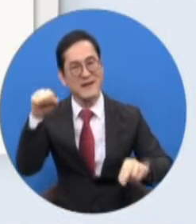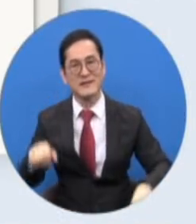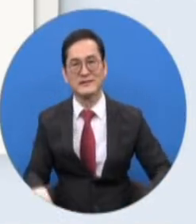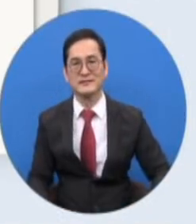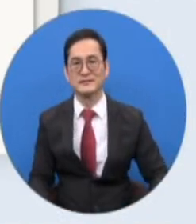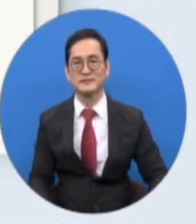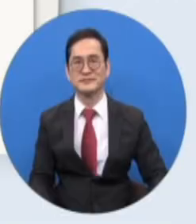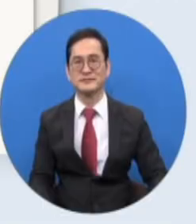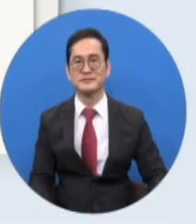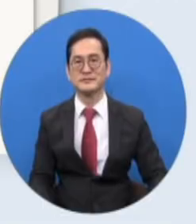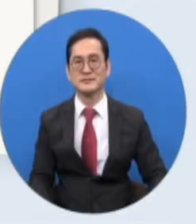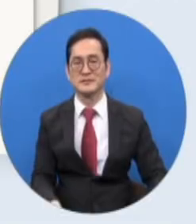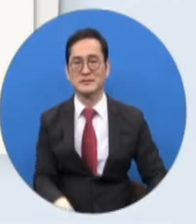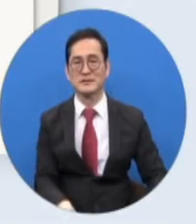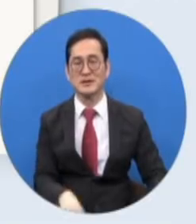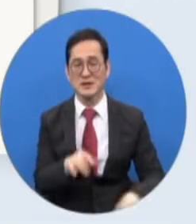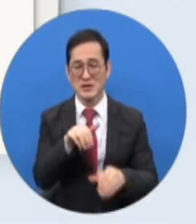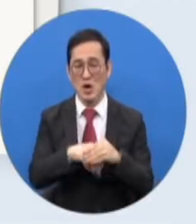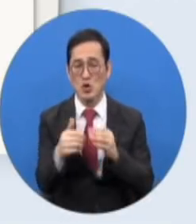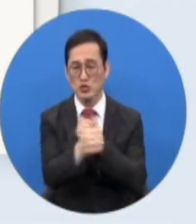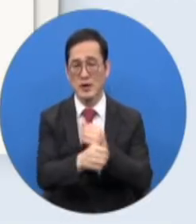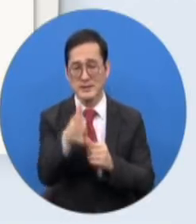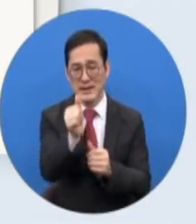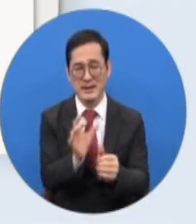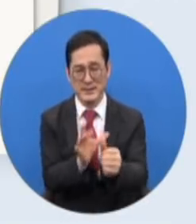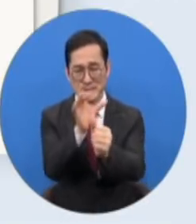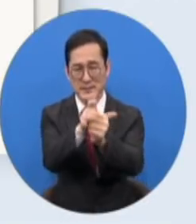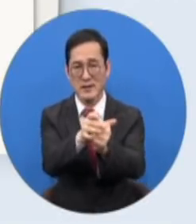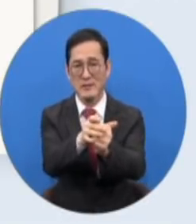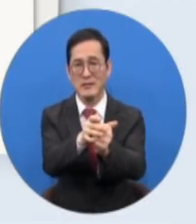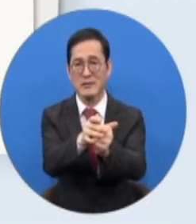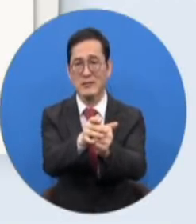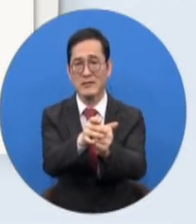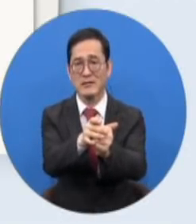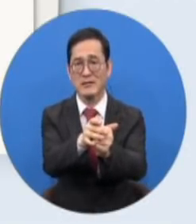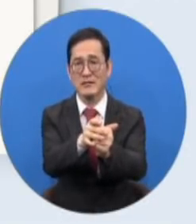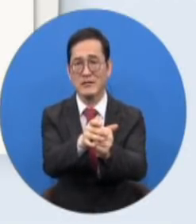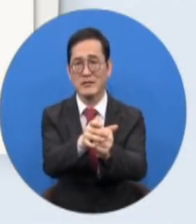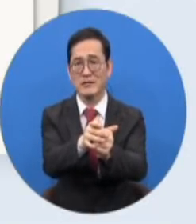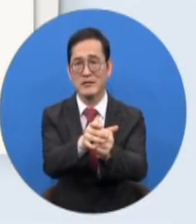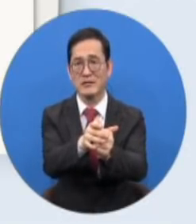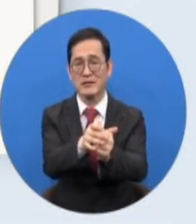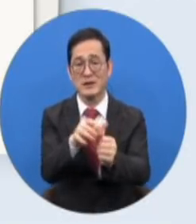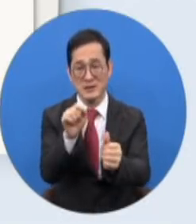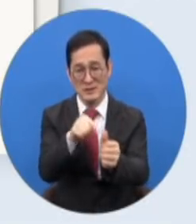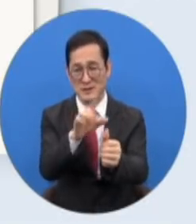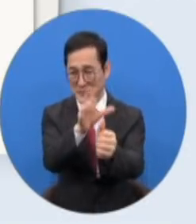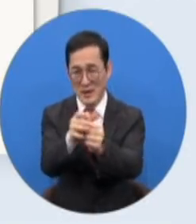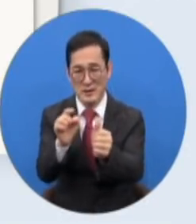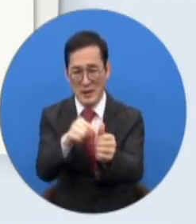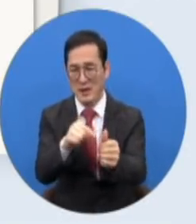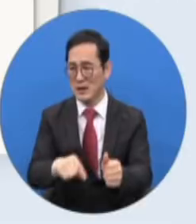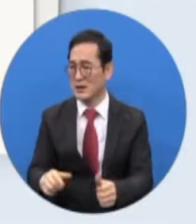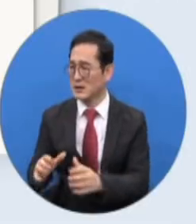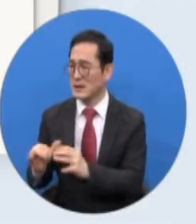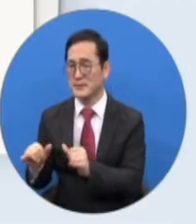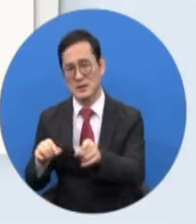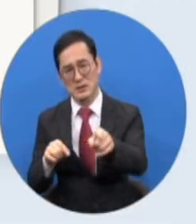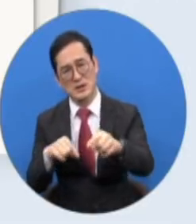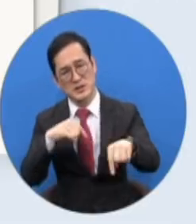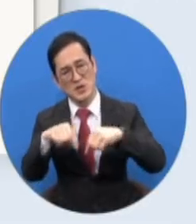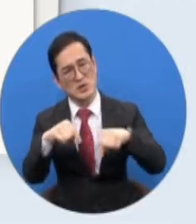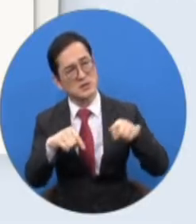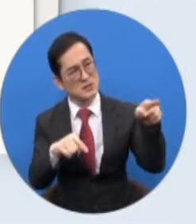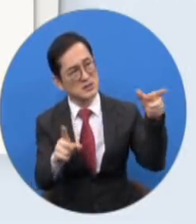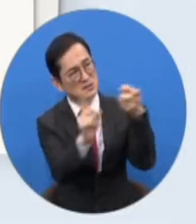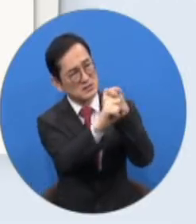선관위원장을 임명하면서 정치적으로 편향됐다라고 비판받는 인사들을 잇따라 선관위원회에 앉힌 거죠. 그러다 보니까